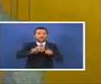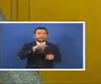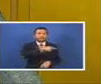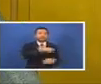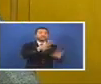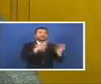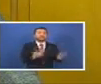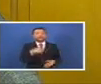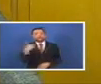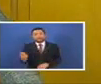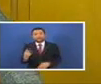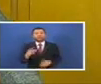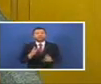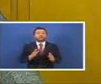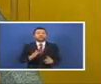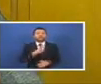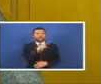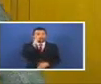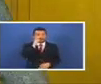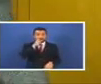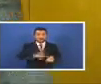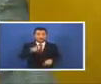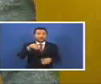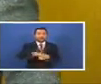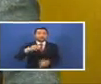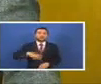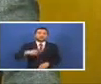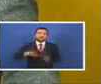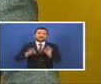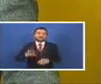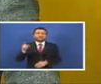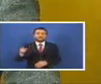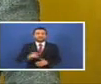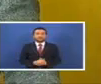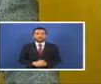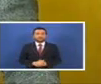HDP'lisinden değil ama muhafazakarından oy isteyeceklermiş.